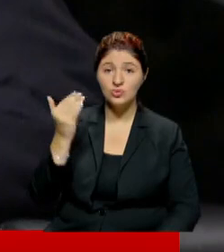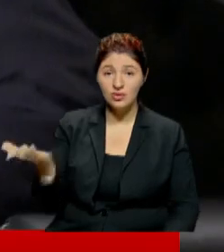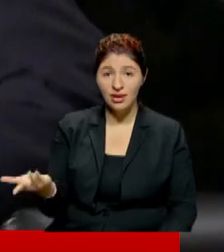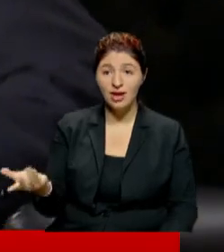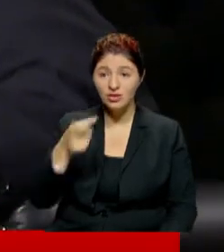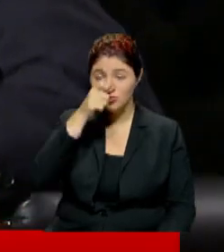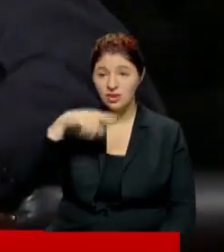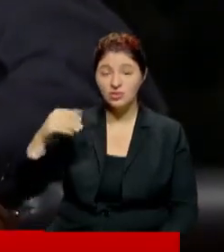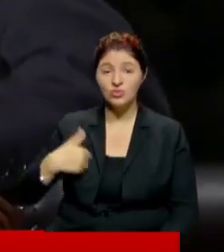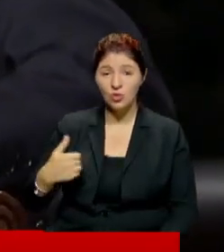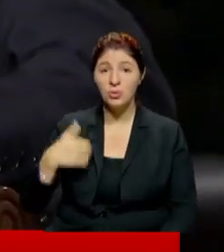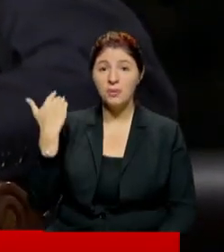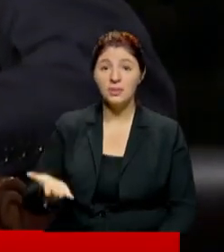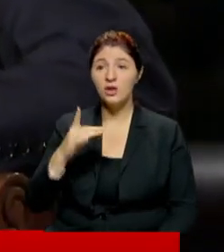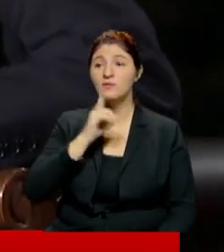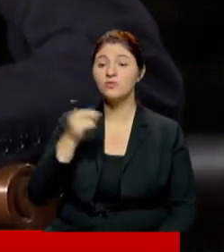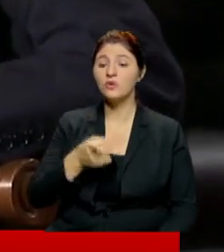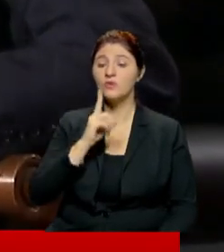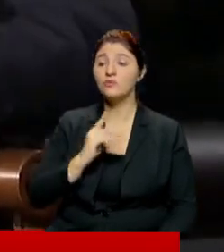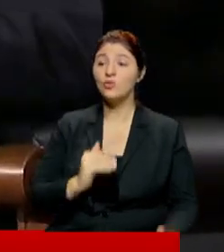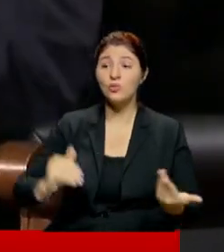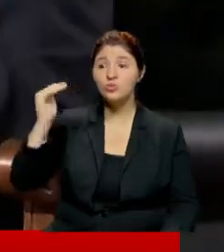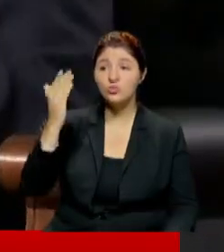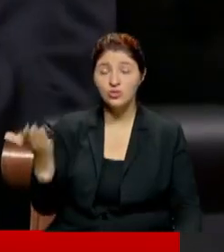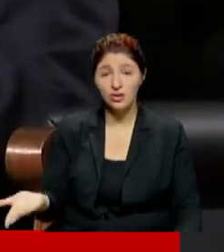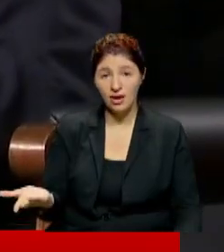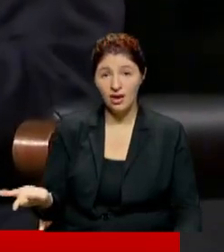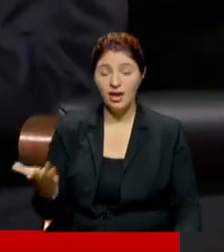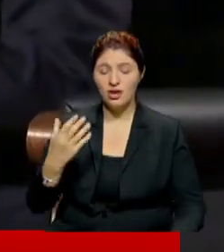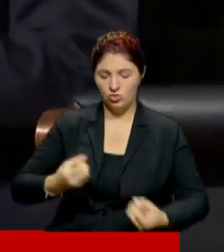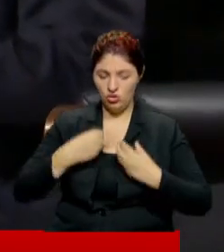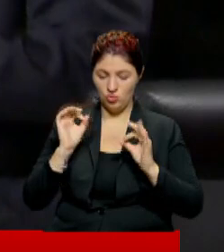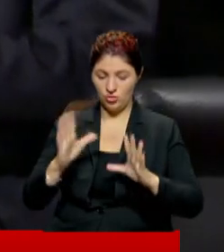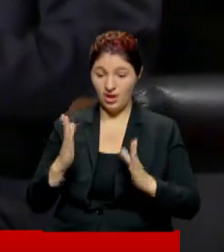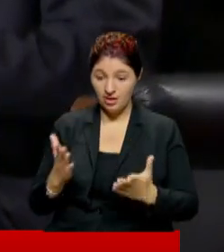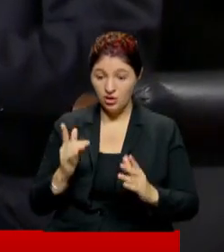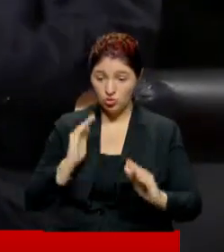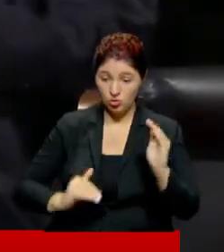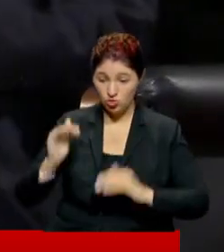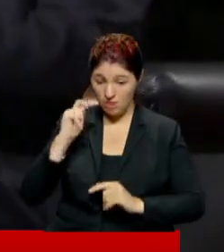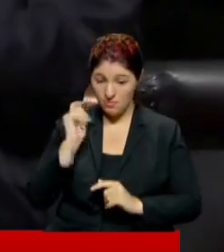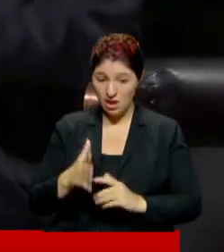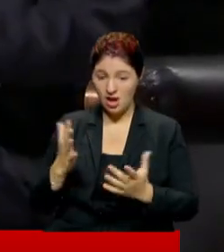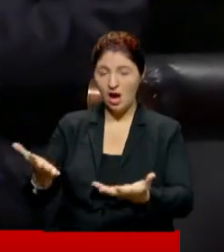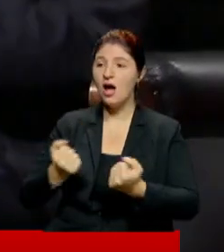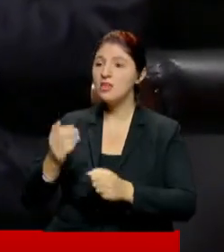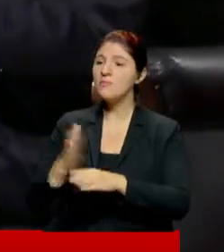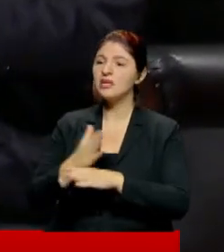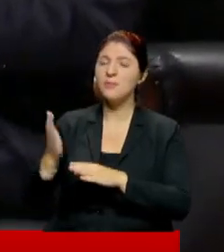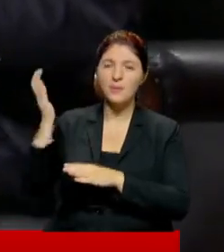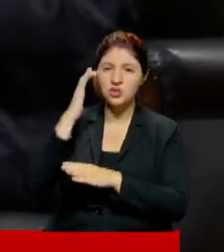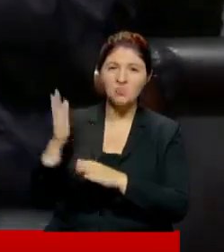üzerinde yani çünkü rakamda da yüzün çok üzerinde üretici Eğer bu kadar yüksek pahalılıkla yani Aldığı